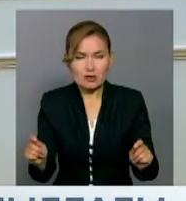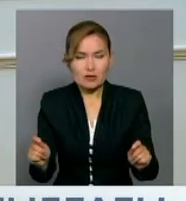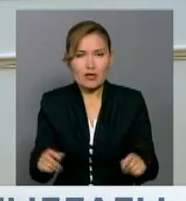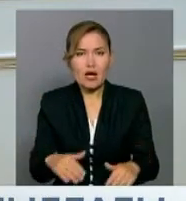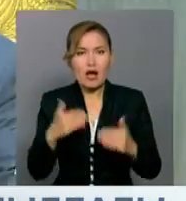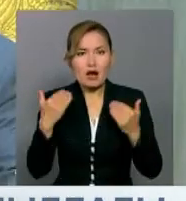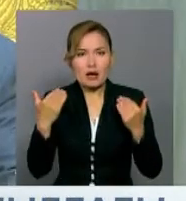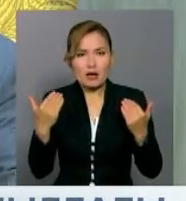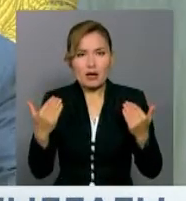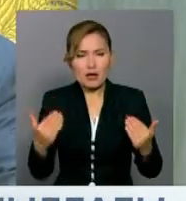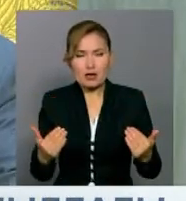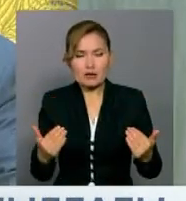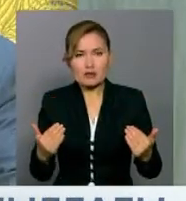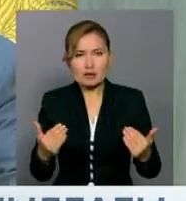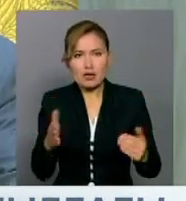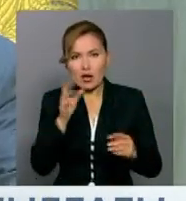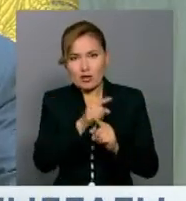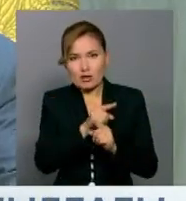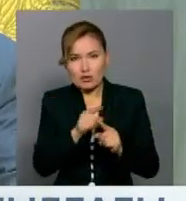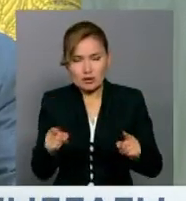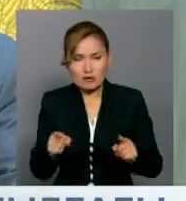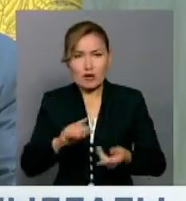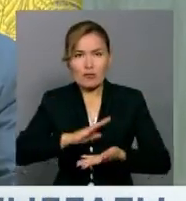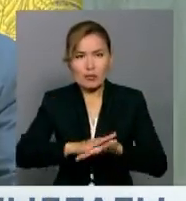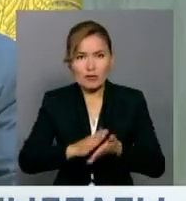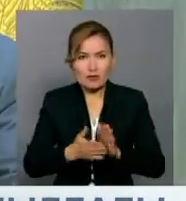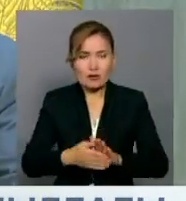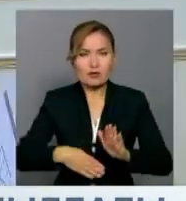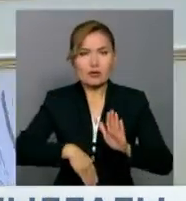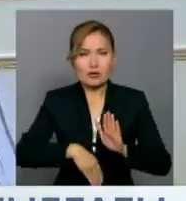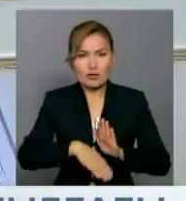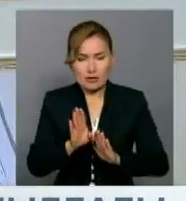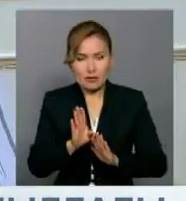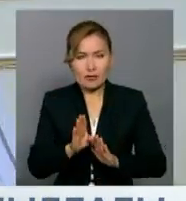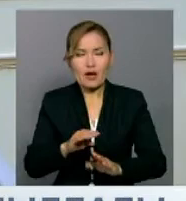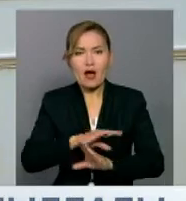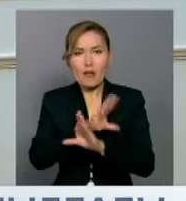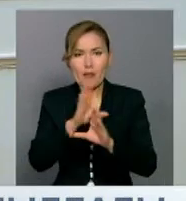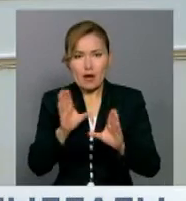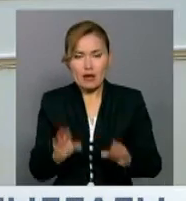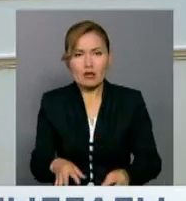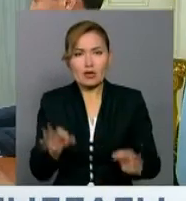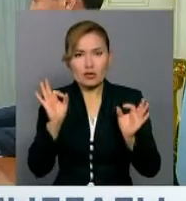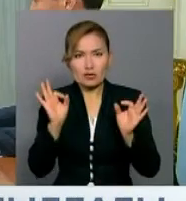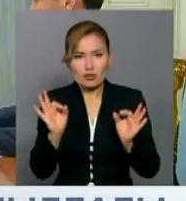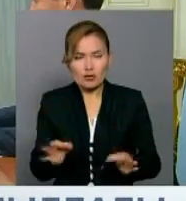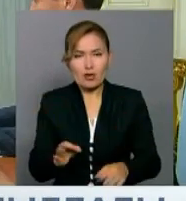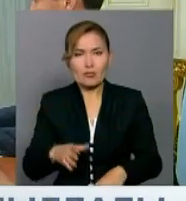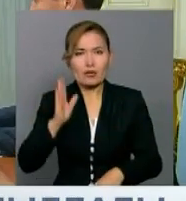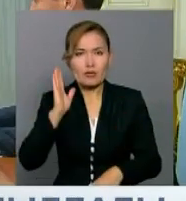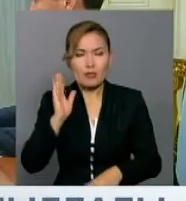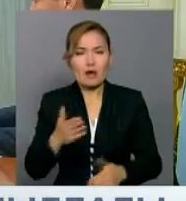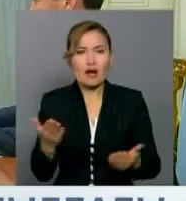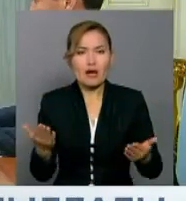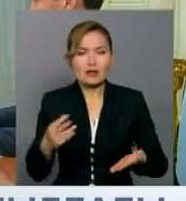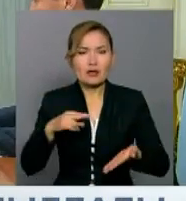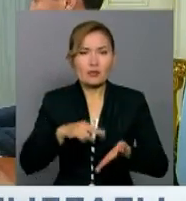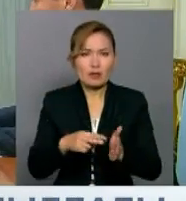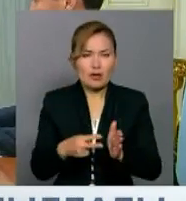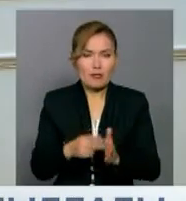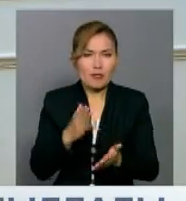Қазіргі кезде жағдай жаман емес, конъюнктура дұрыс, металдарға алдымызда тұрған не шаруа бар, соны